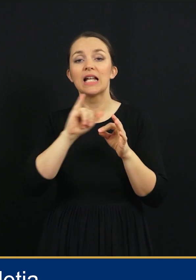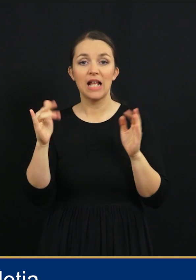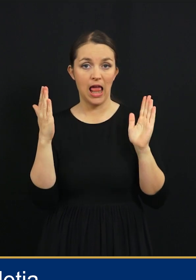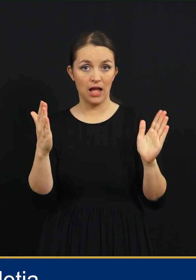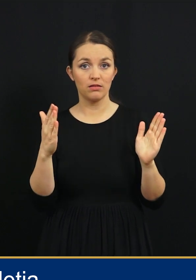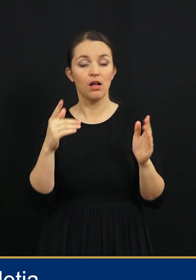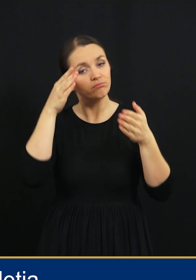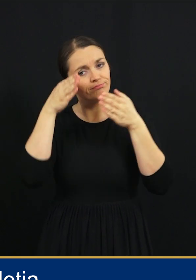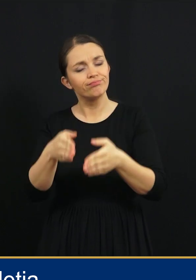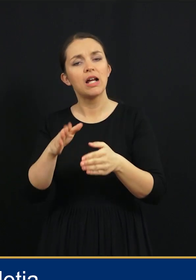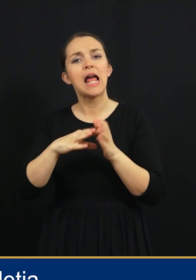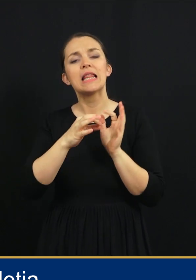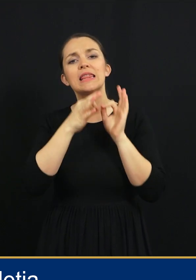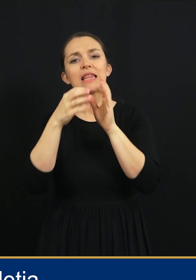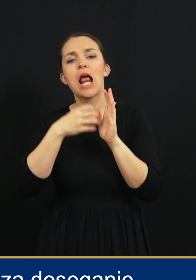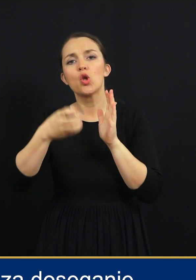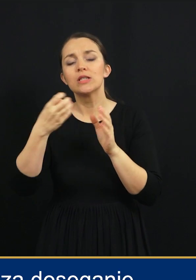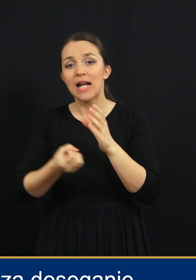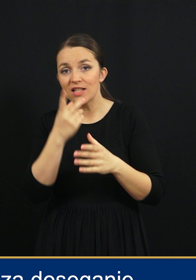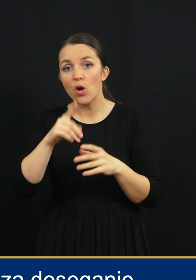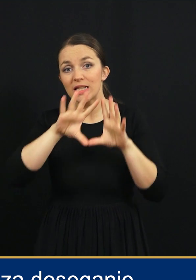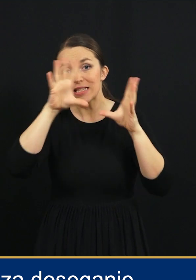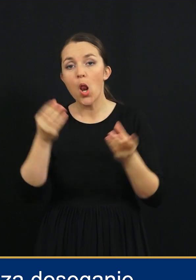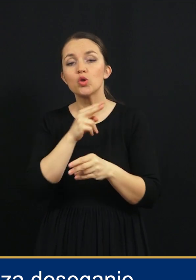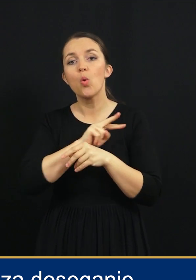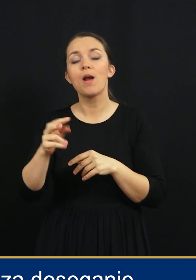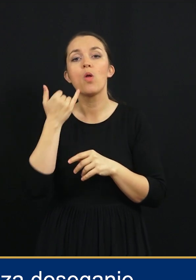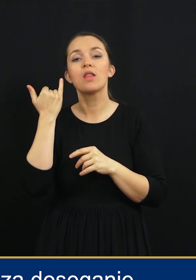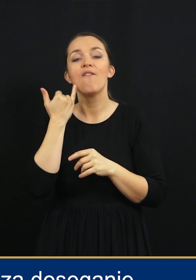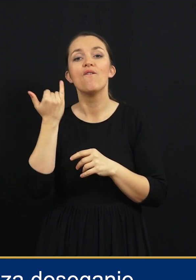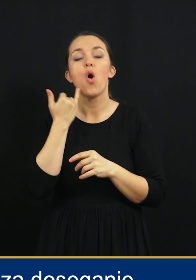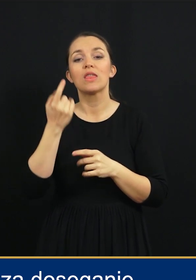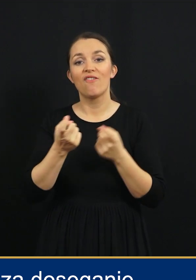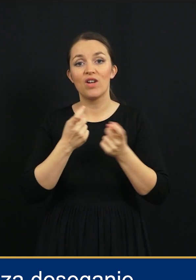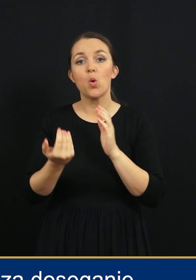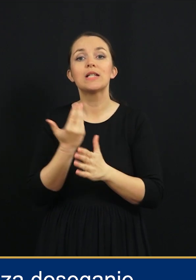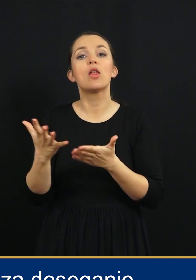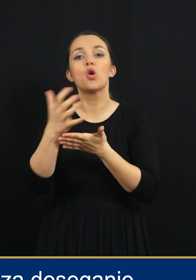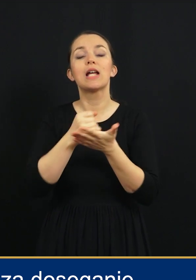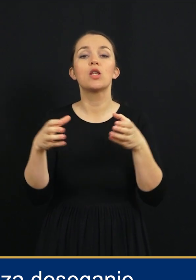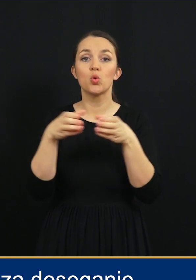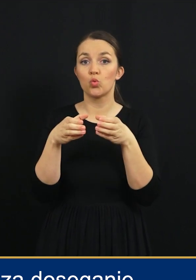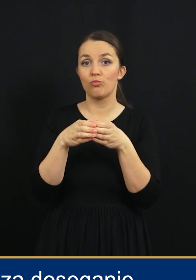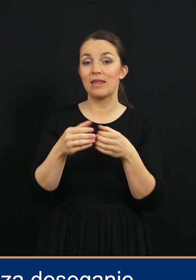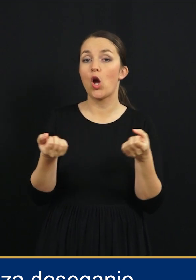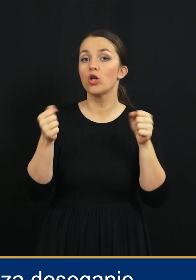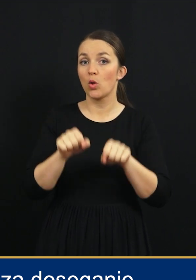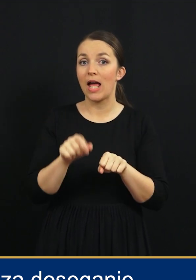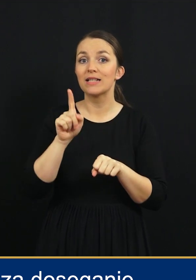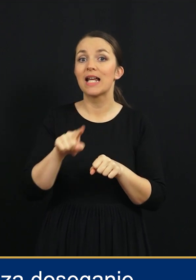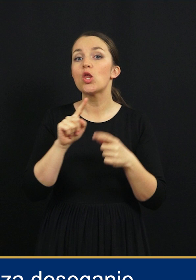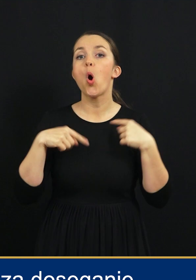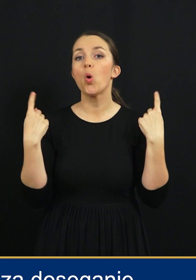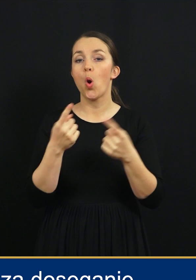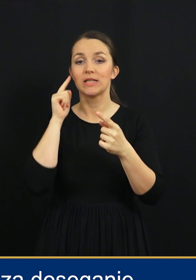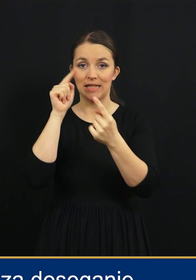se osredotočajo na trajnostni razvoj in celostno upravljanje vodnih virov za doseganje družbenih, gospodarskih in